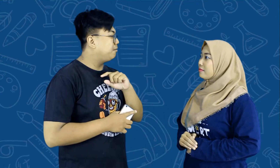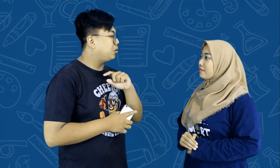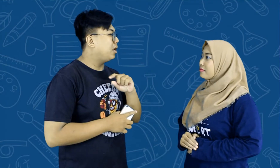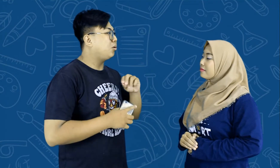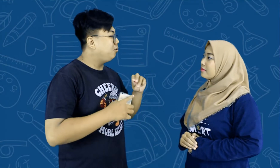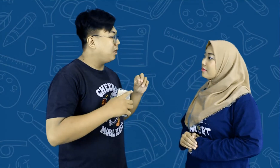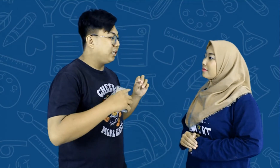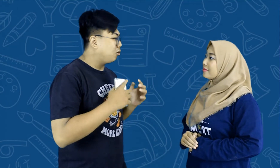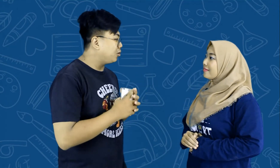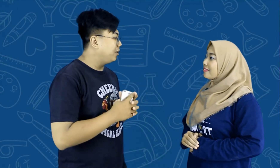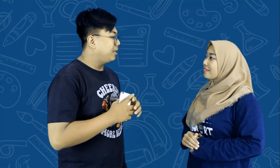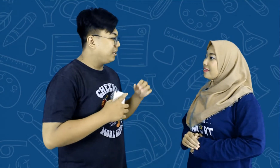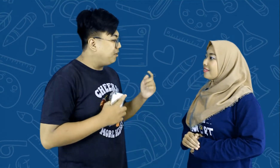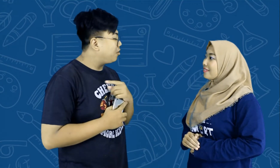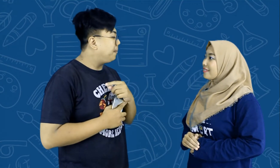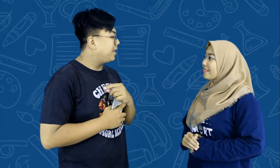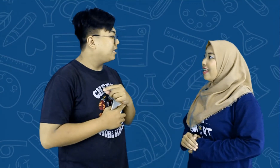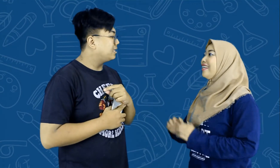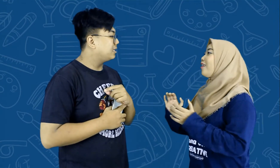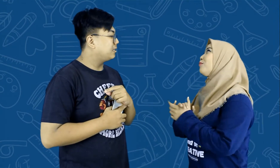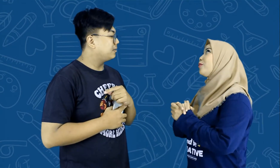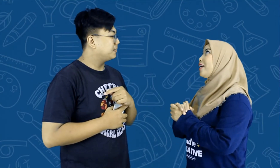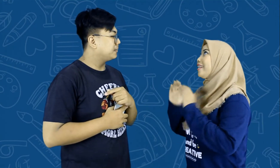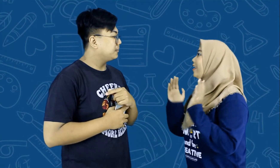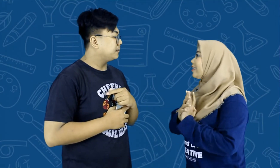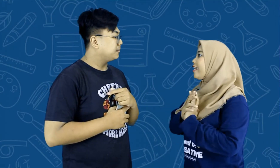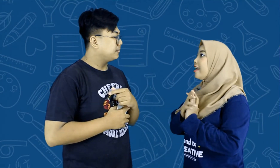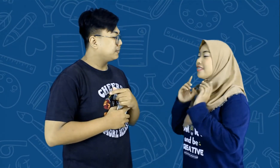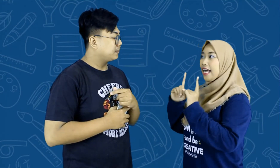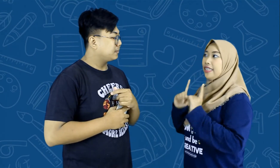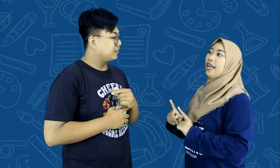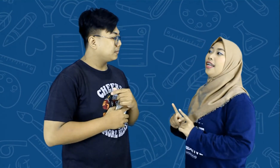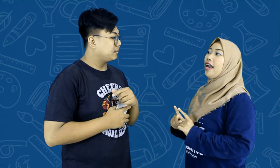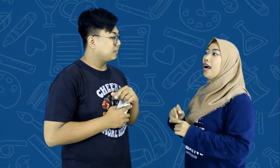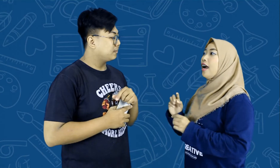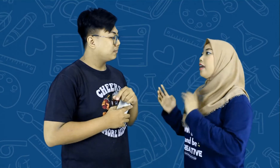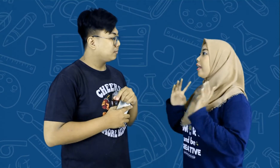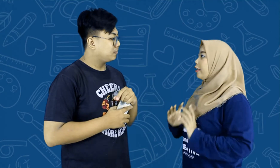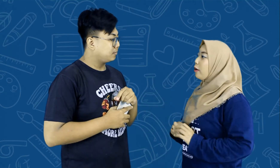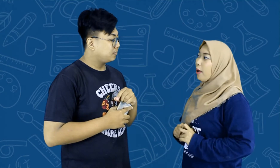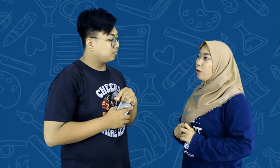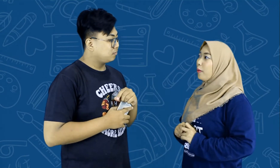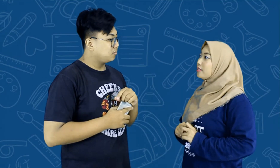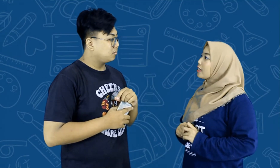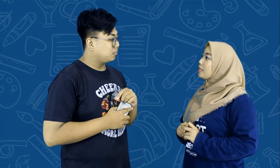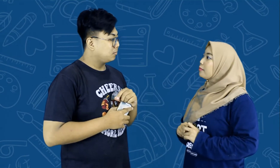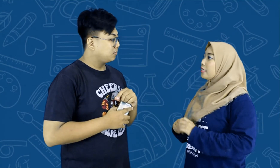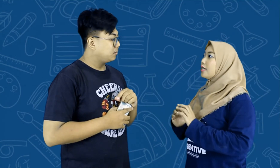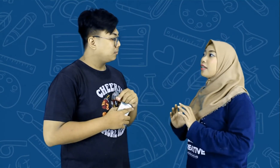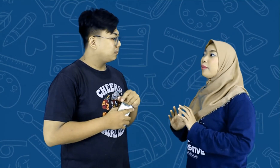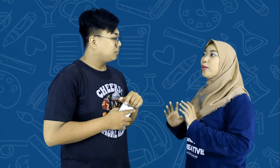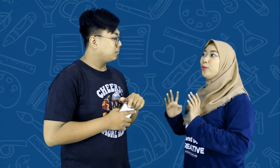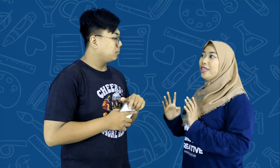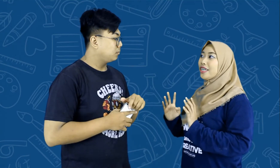nih, kebetulan aku juga lagi kosong. Jadi mau kapan? Iya, aku maunya hari ini aja deh, sekalian ya. Kan hari ini mama aku masak nih,